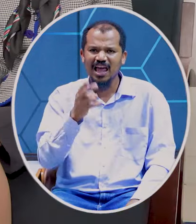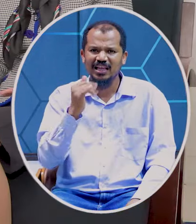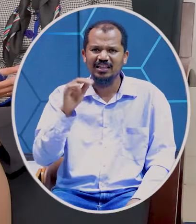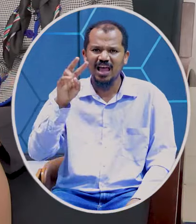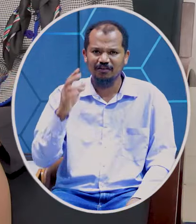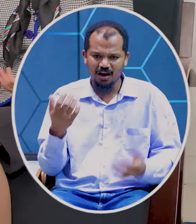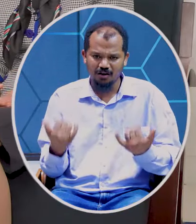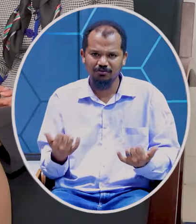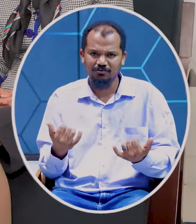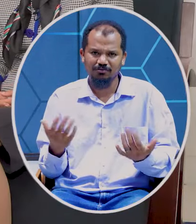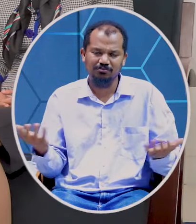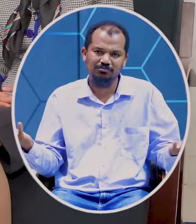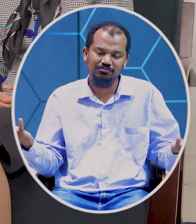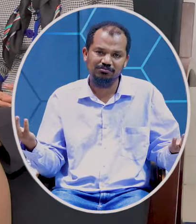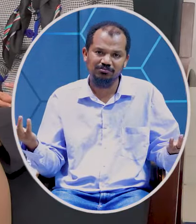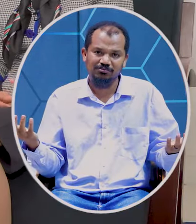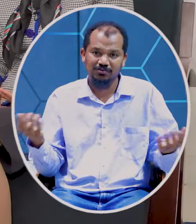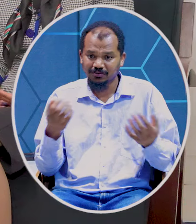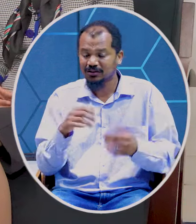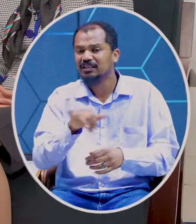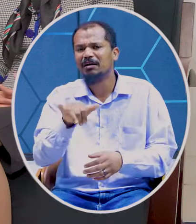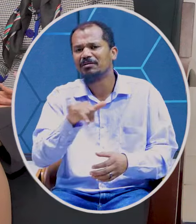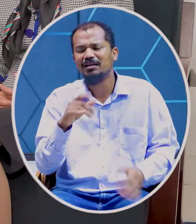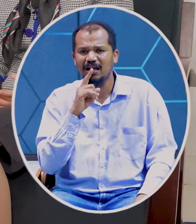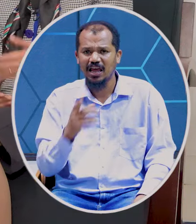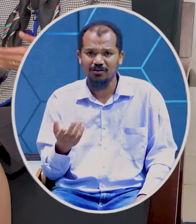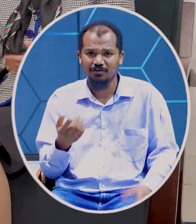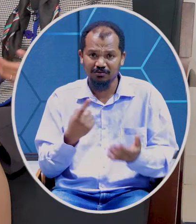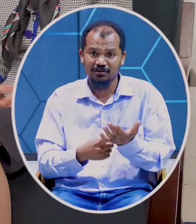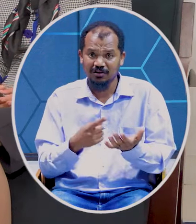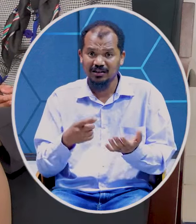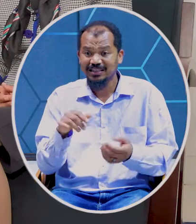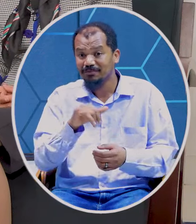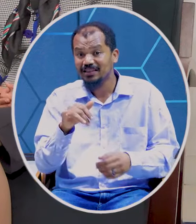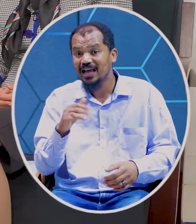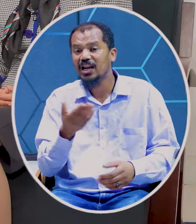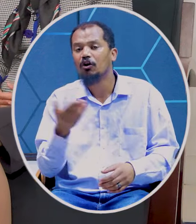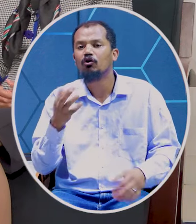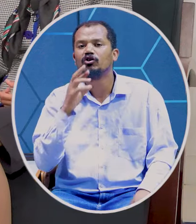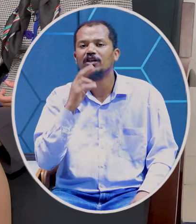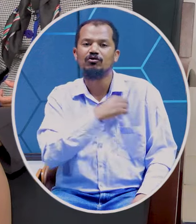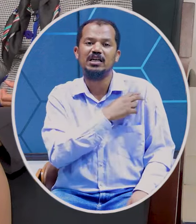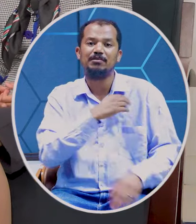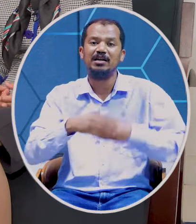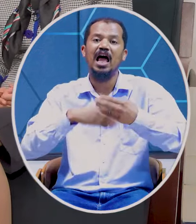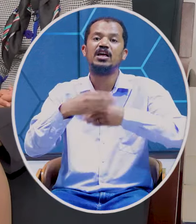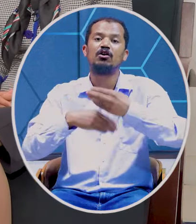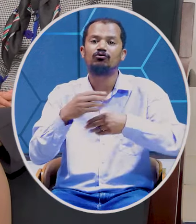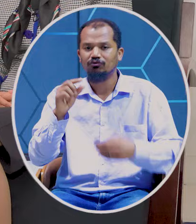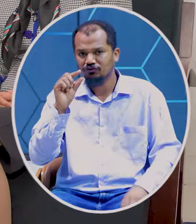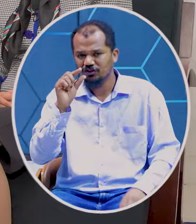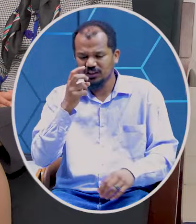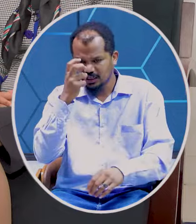HIV አሁን እኮ HIV ነው በጣም በጣም ስለዚህ እንደዛ ነው እና ያን ያን የመሳሰሉ ነገሮች ናቸው የከመና ሂደቱን